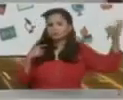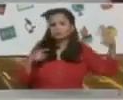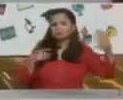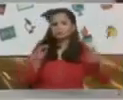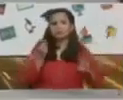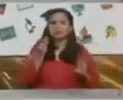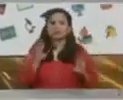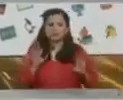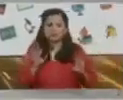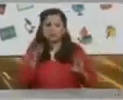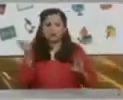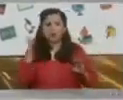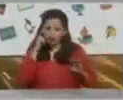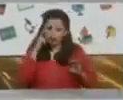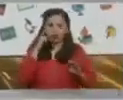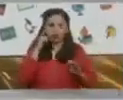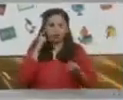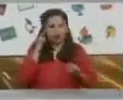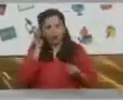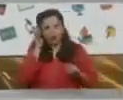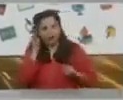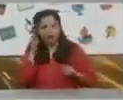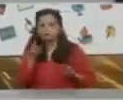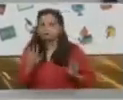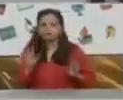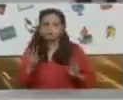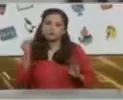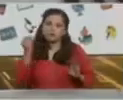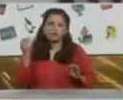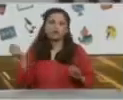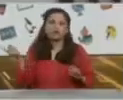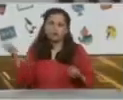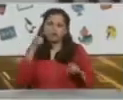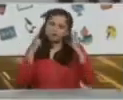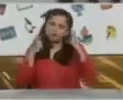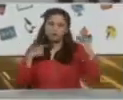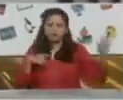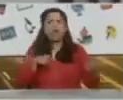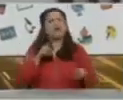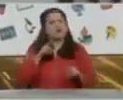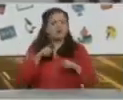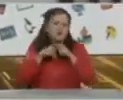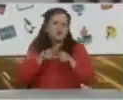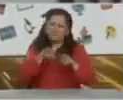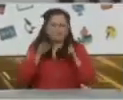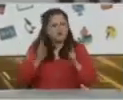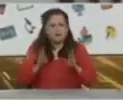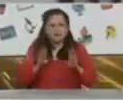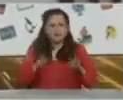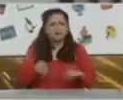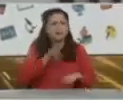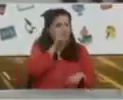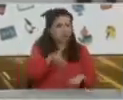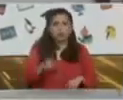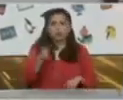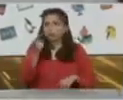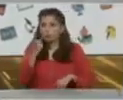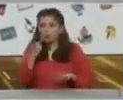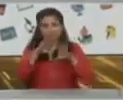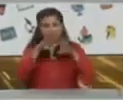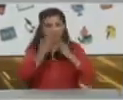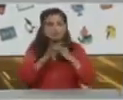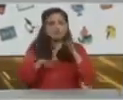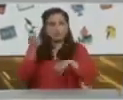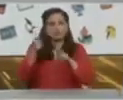दीजिए। हाँ, ये सवाल बहुत स्वाभाविक है कि 10वीं या 12वीं के बाद क्या?